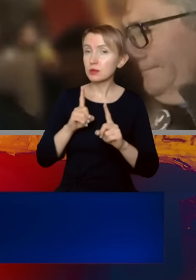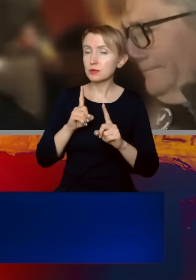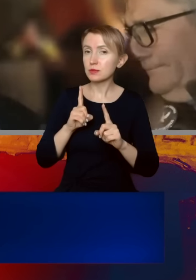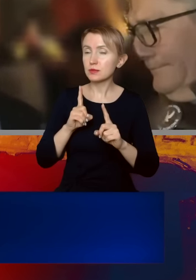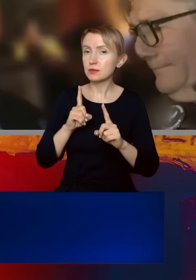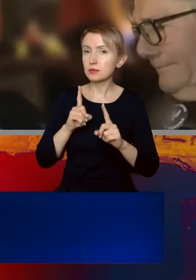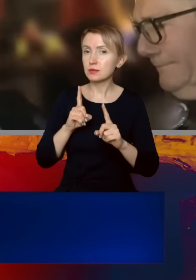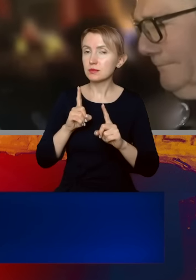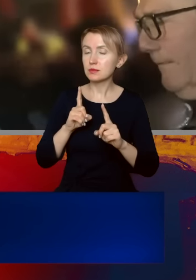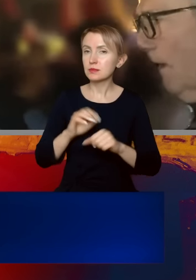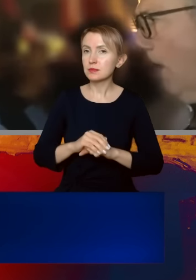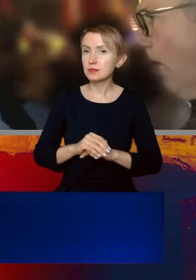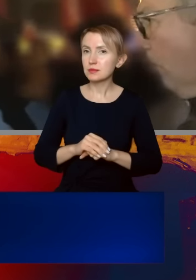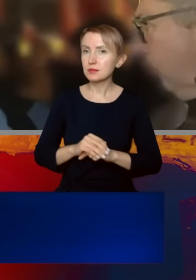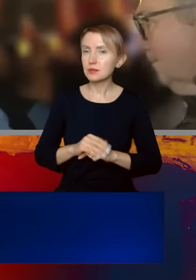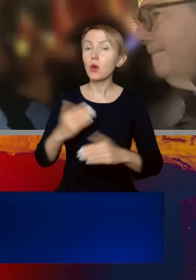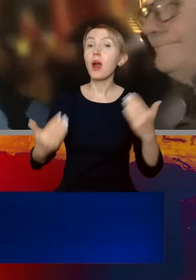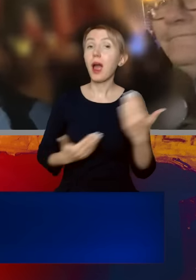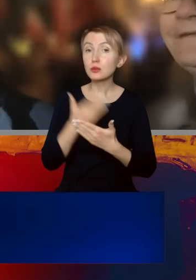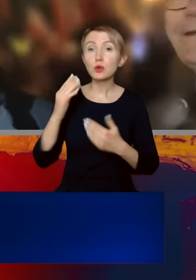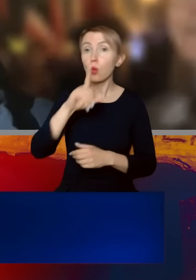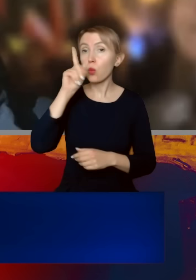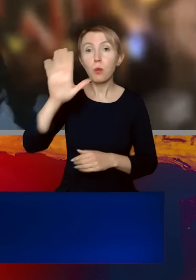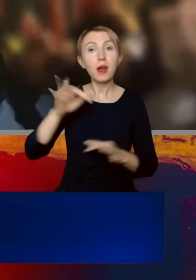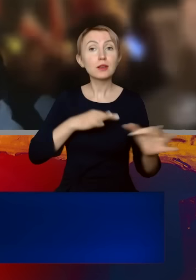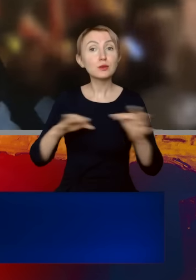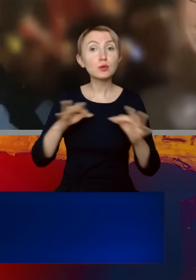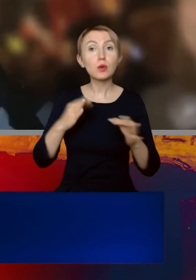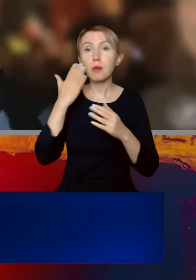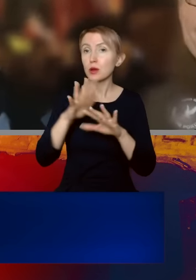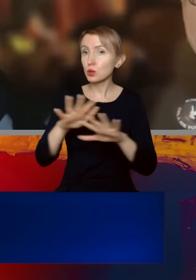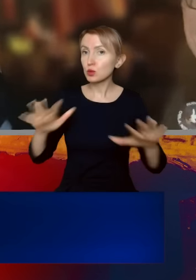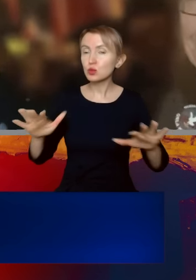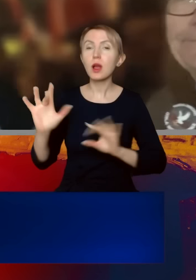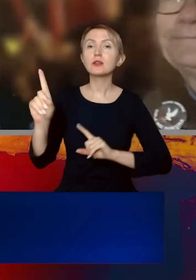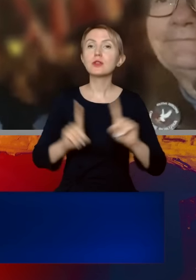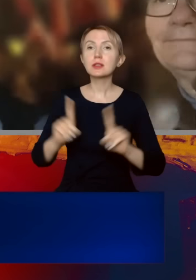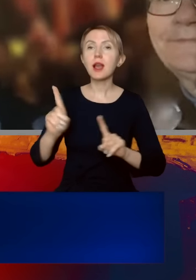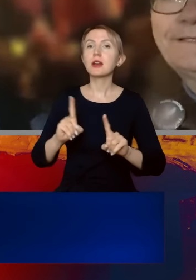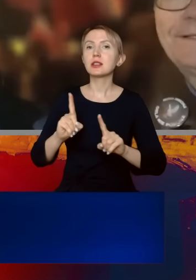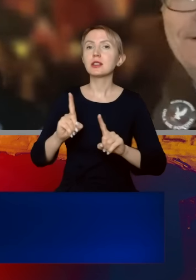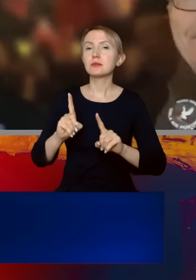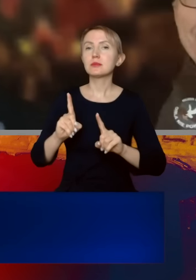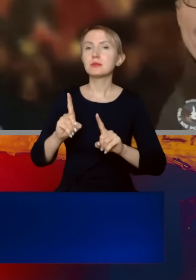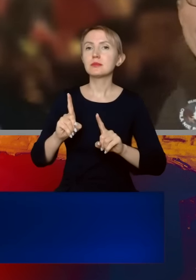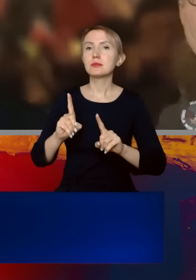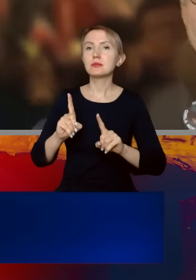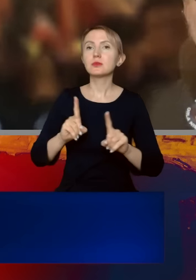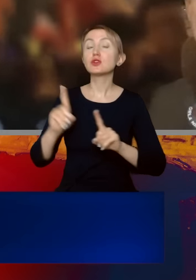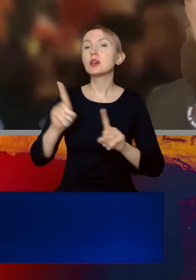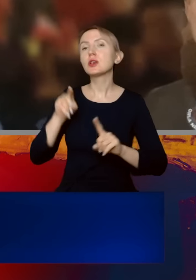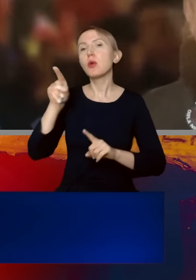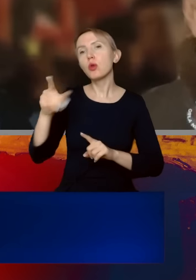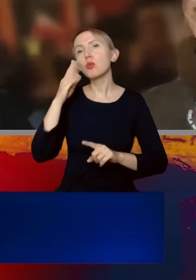w czasie tych naszych rozmów wychodzi, że takich ludzi, którzy mają taką historię, jest bardzo wielu. Czasami tamta strona mówi, a